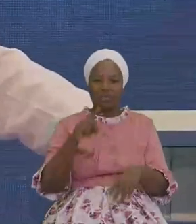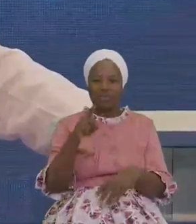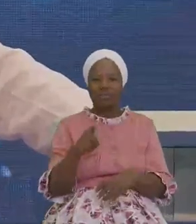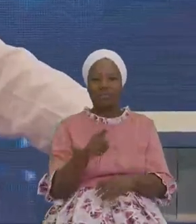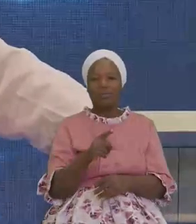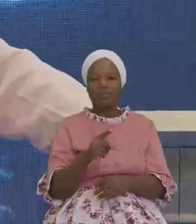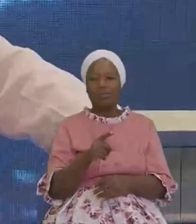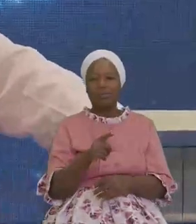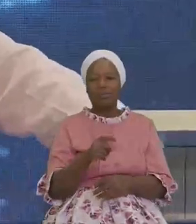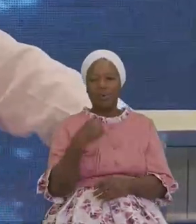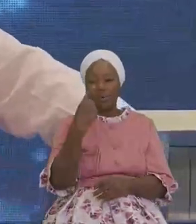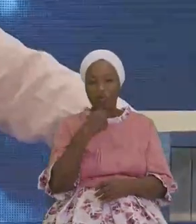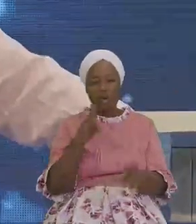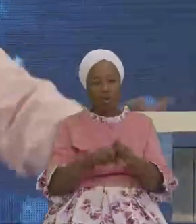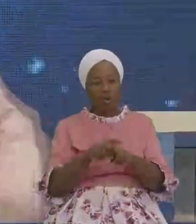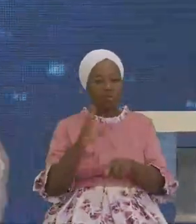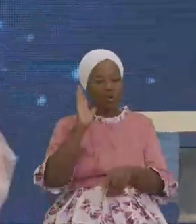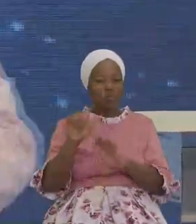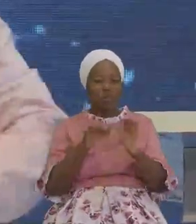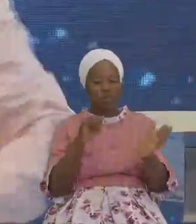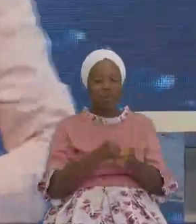Celui qui t'appelle est fidèle